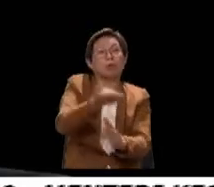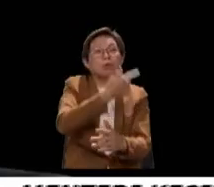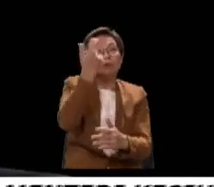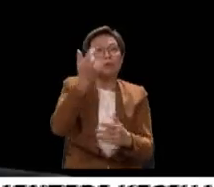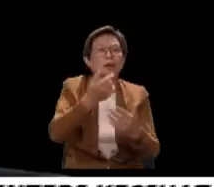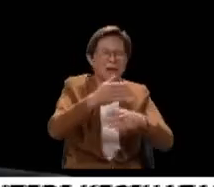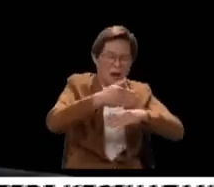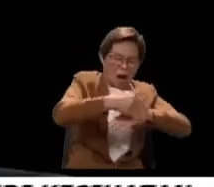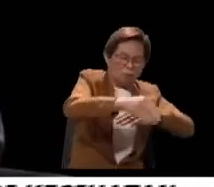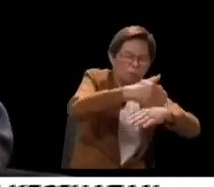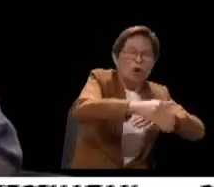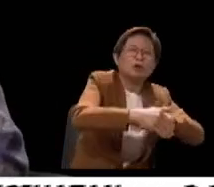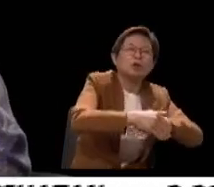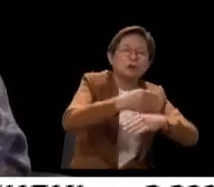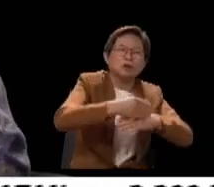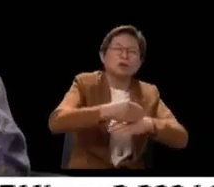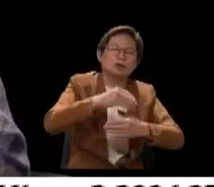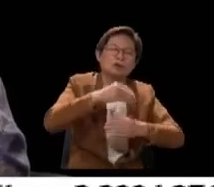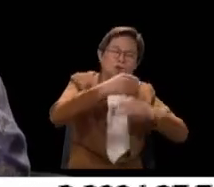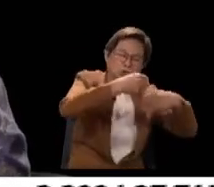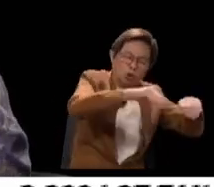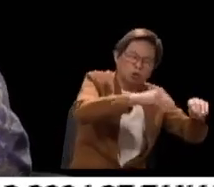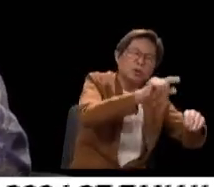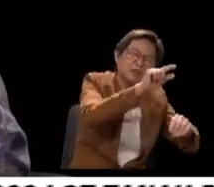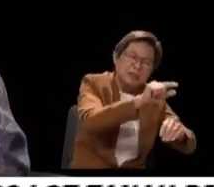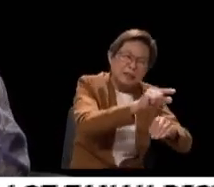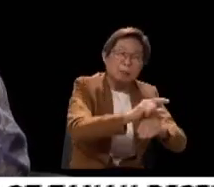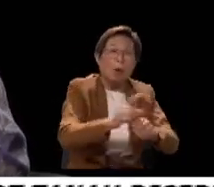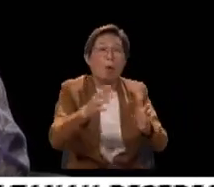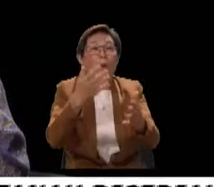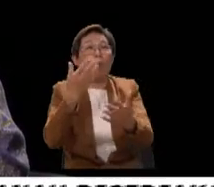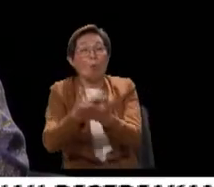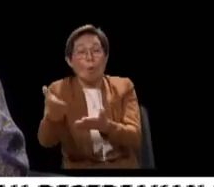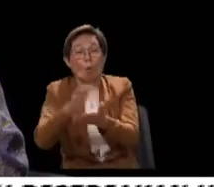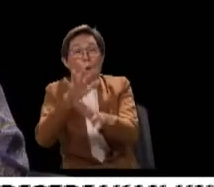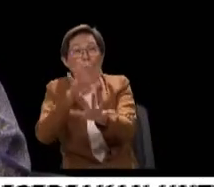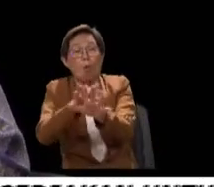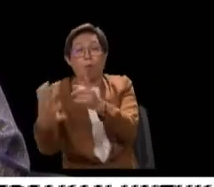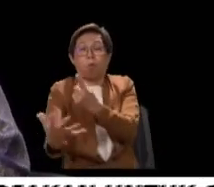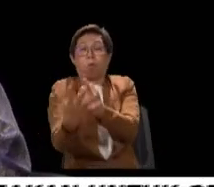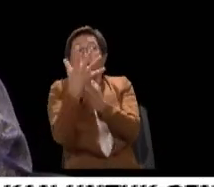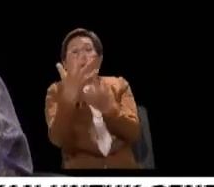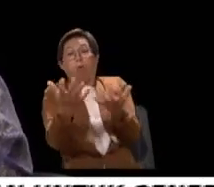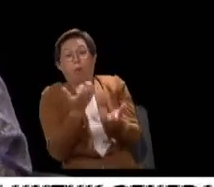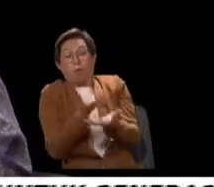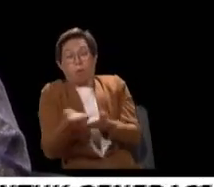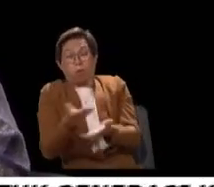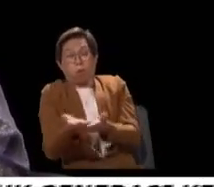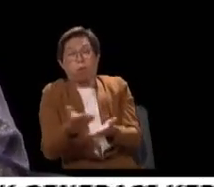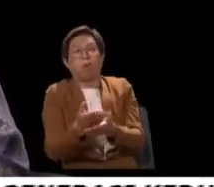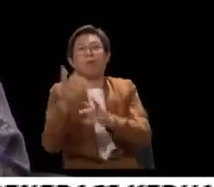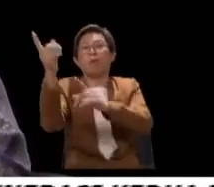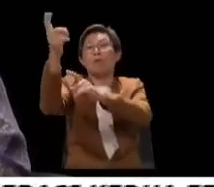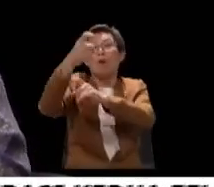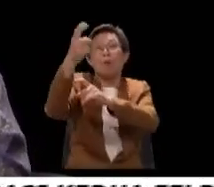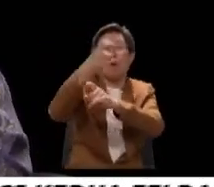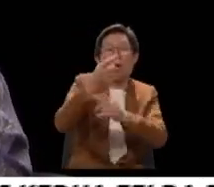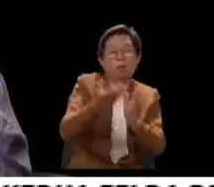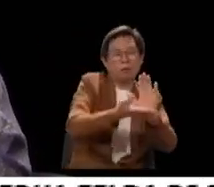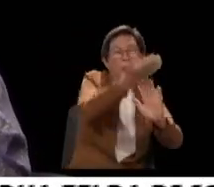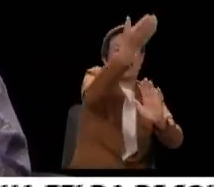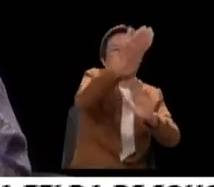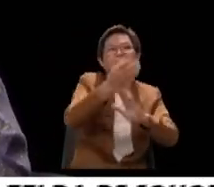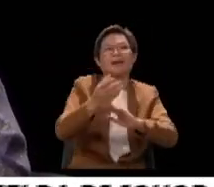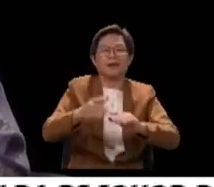ya penawaran barang yang sikit tapi demand yang tinggi jadi harga harga naik sawit naik harga timba naik harga